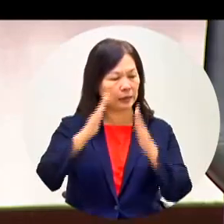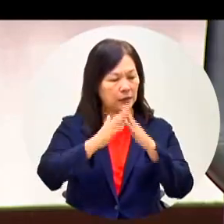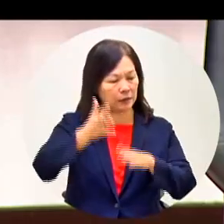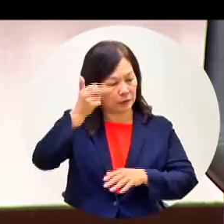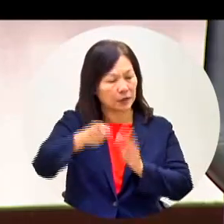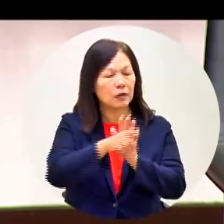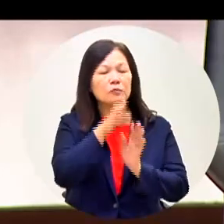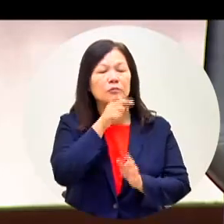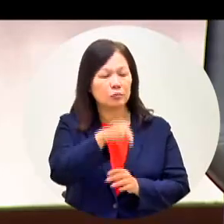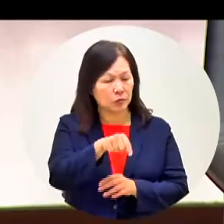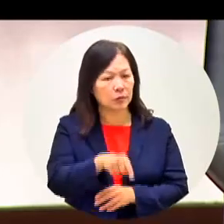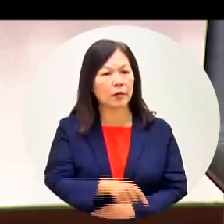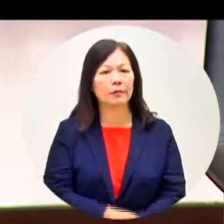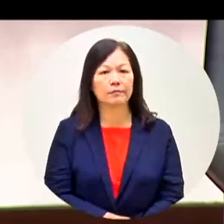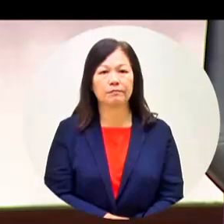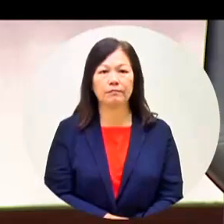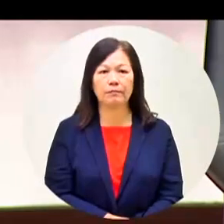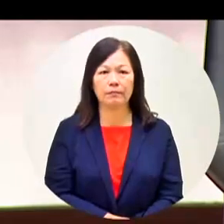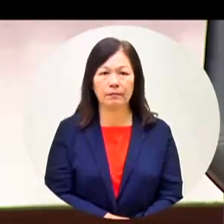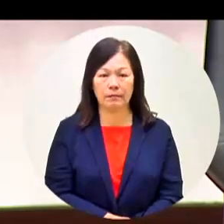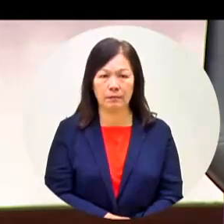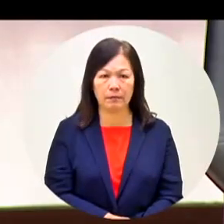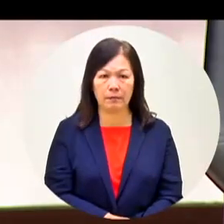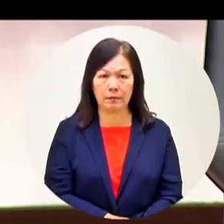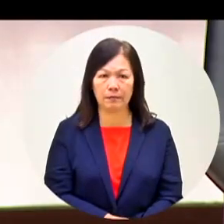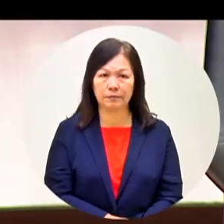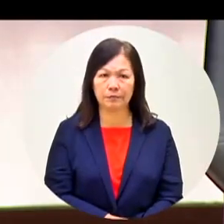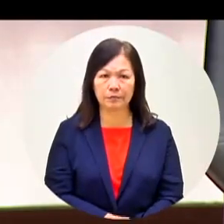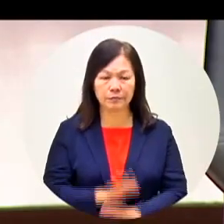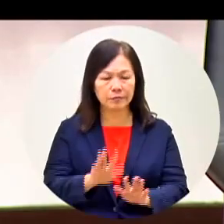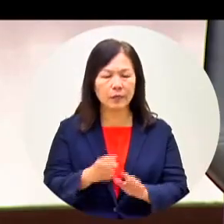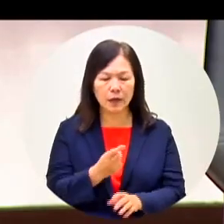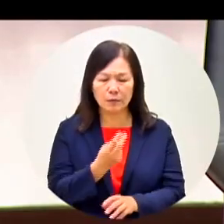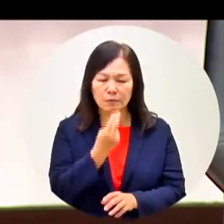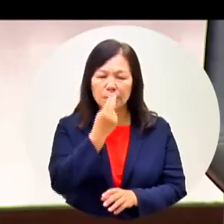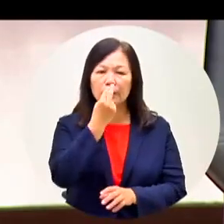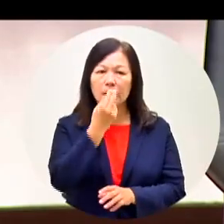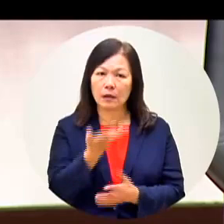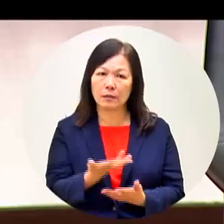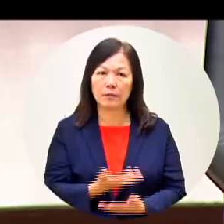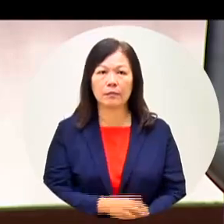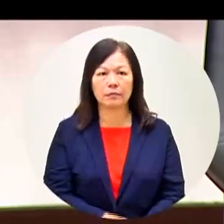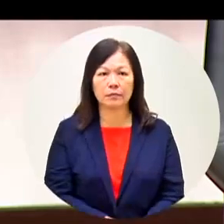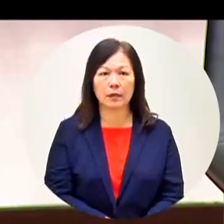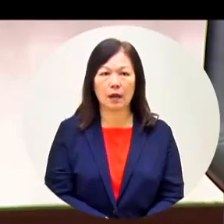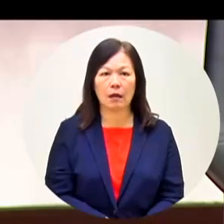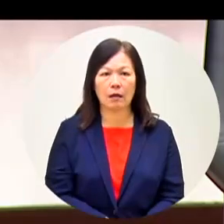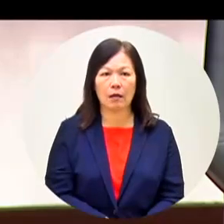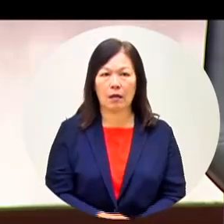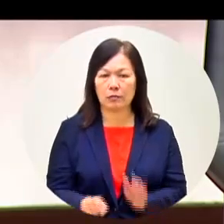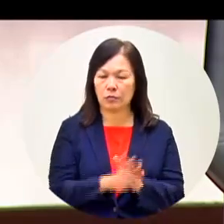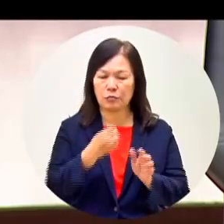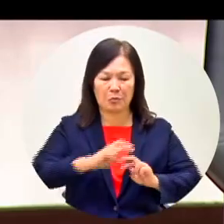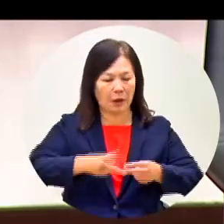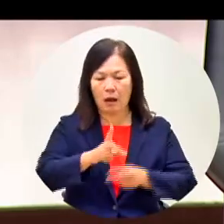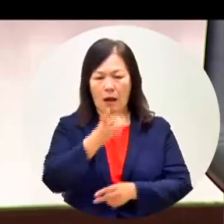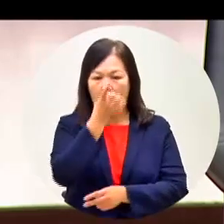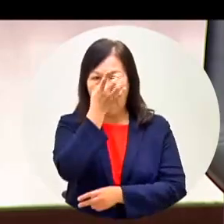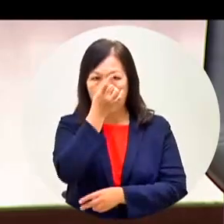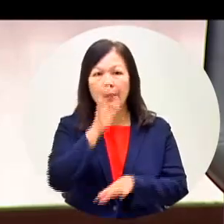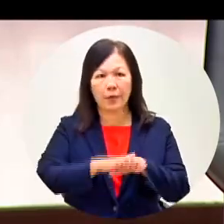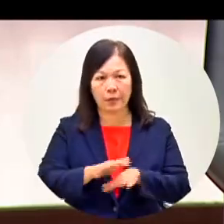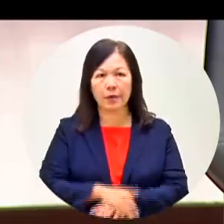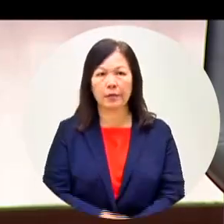意，所以我们的空气永远没有办法获得改善，因为我们的政府不愿意去正